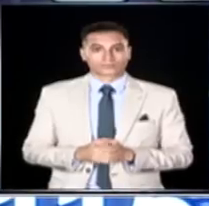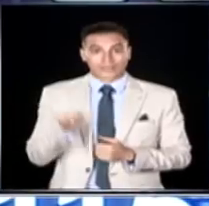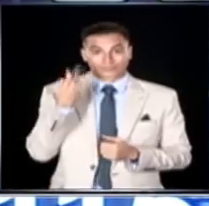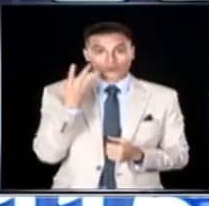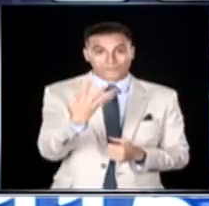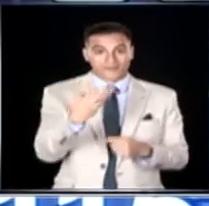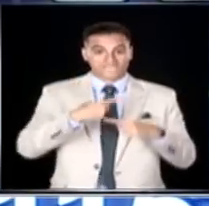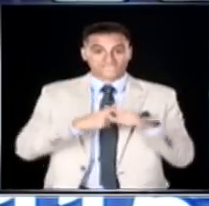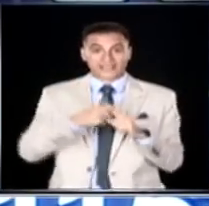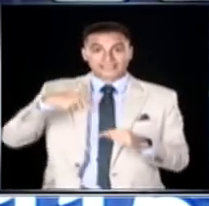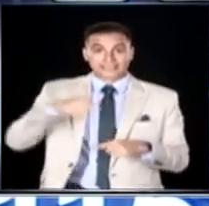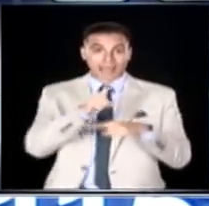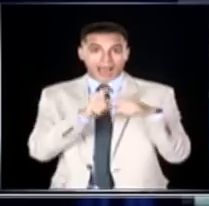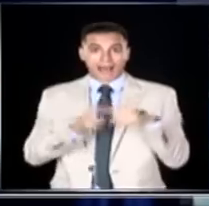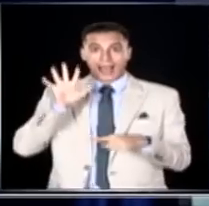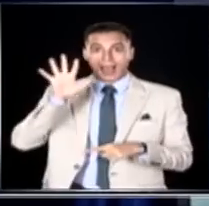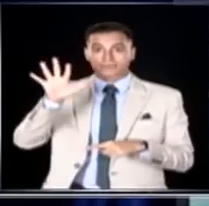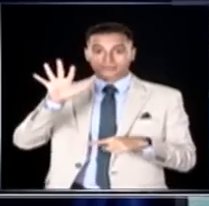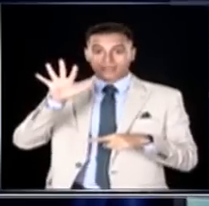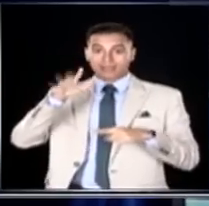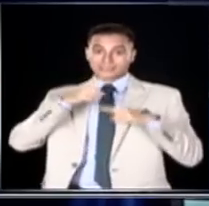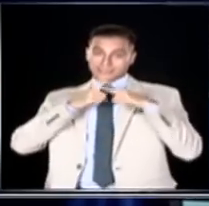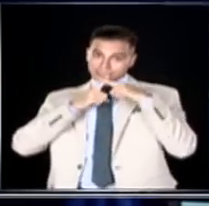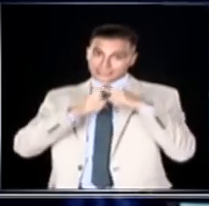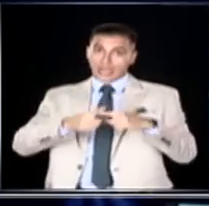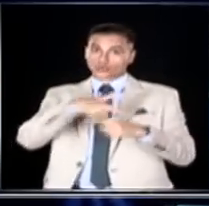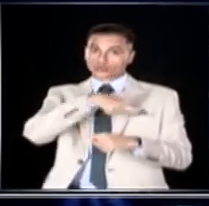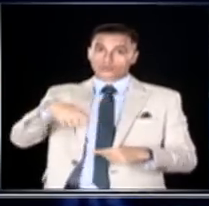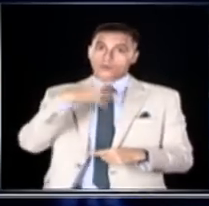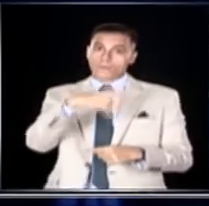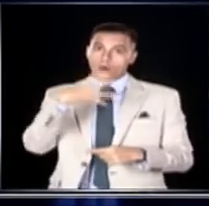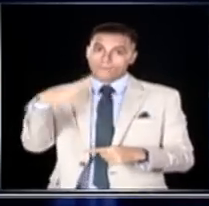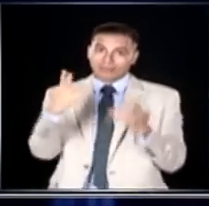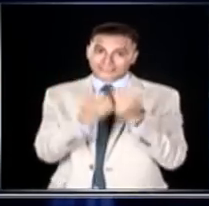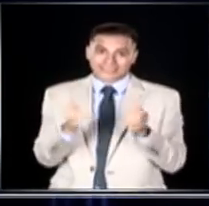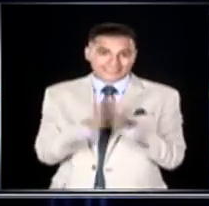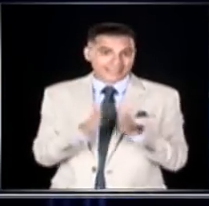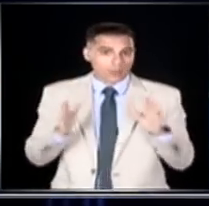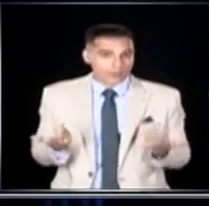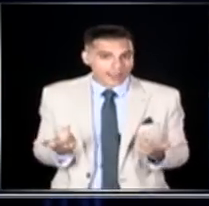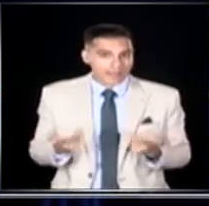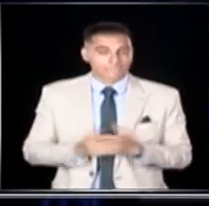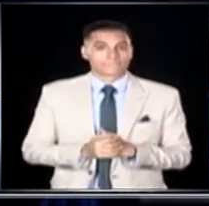خمسة واربعين في ستة على خمسة زائد 644.